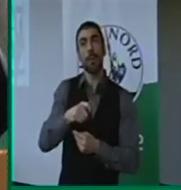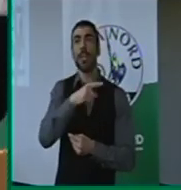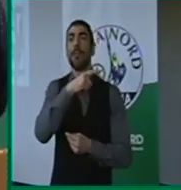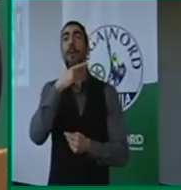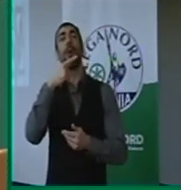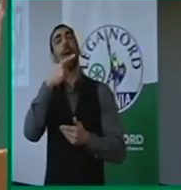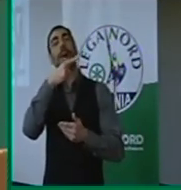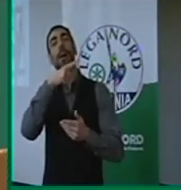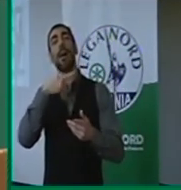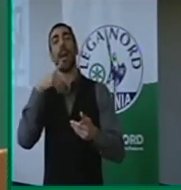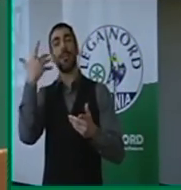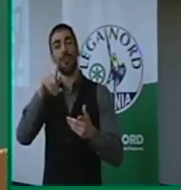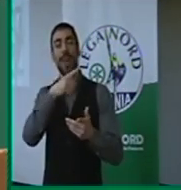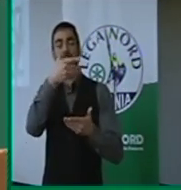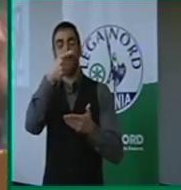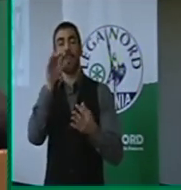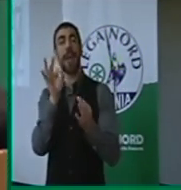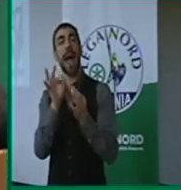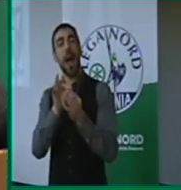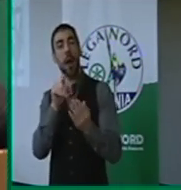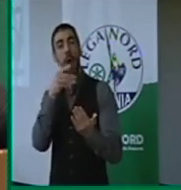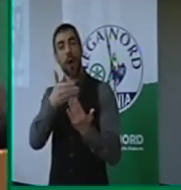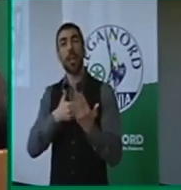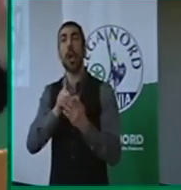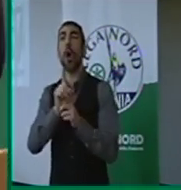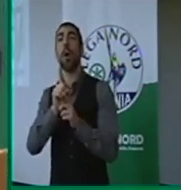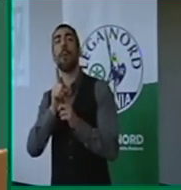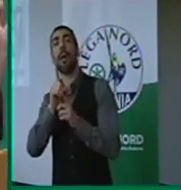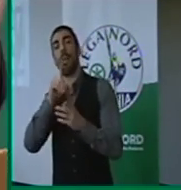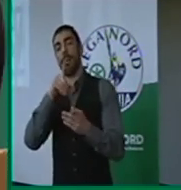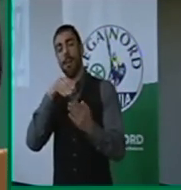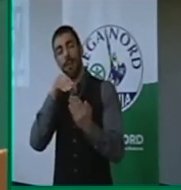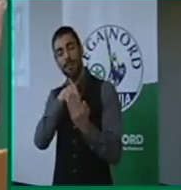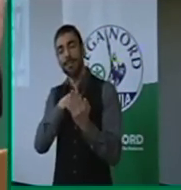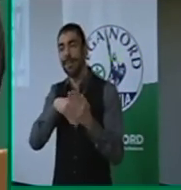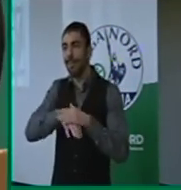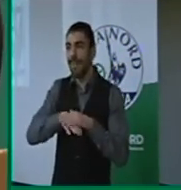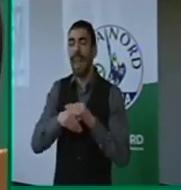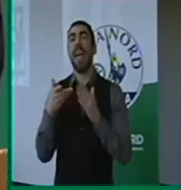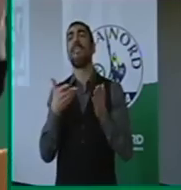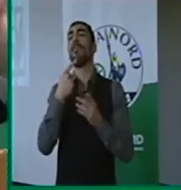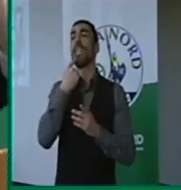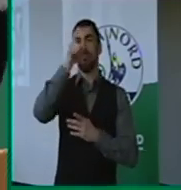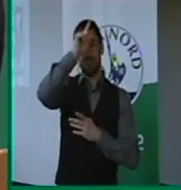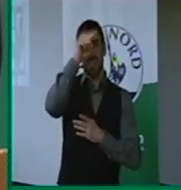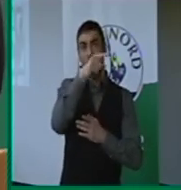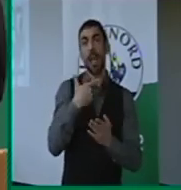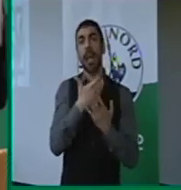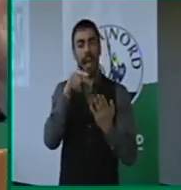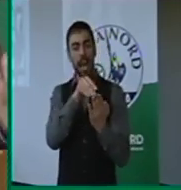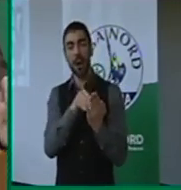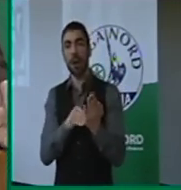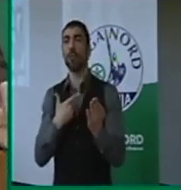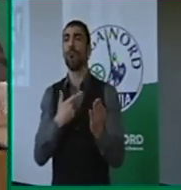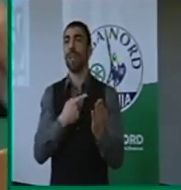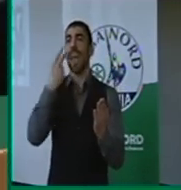i trattati erano stati congegnati in modo di favorire la Germania e interno di questi trattati c'erano cose ben precise come il